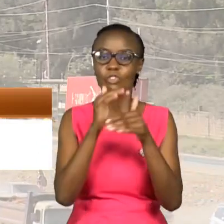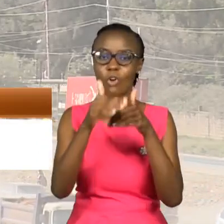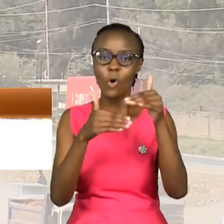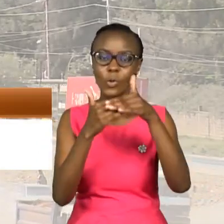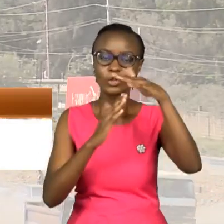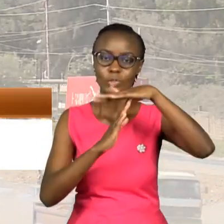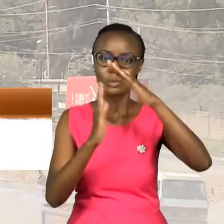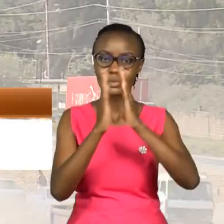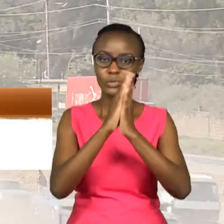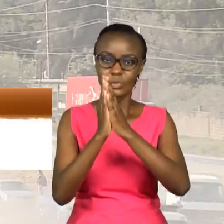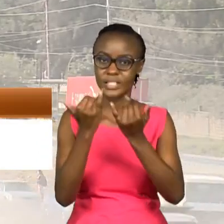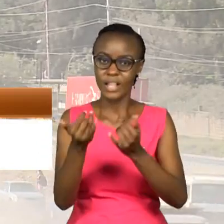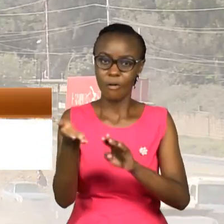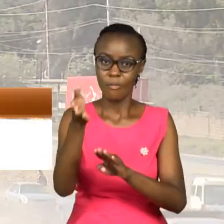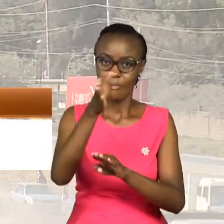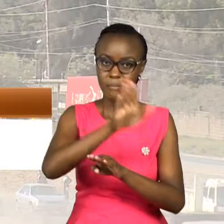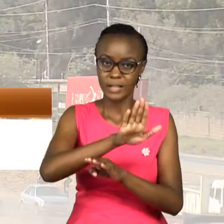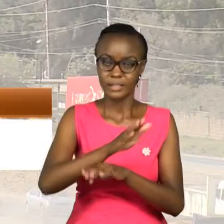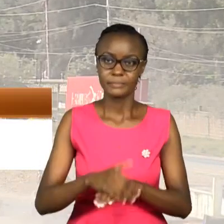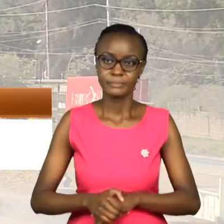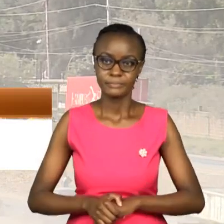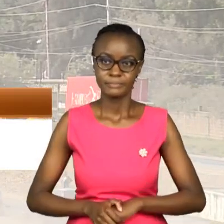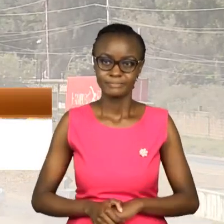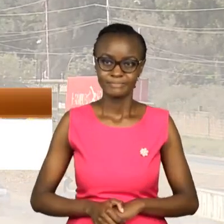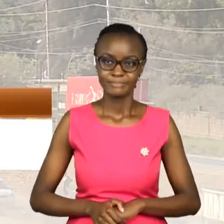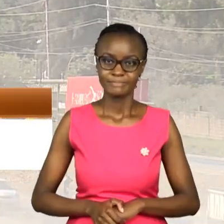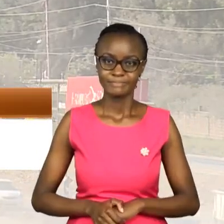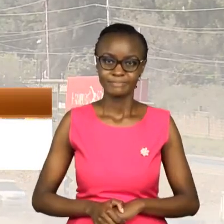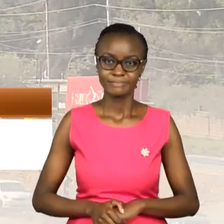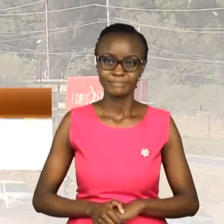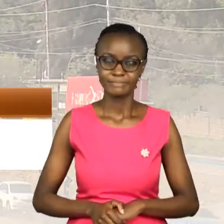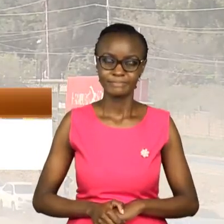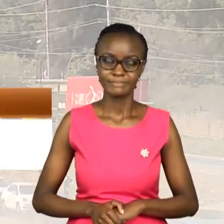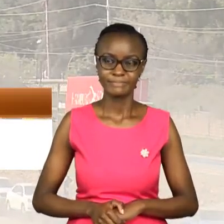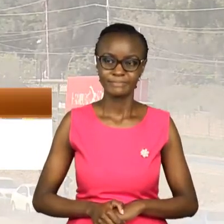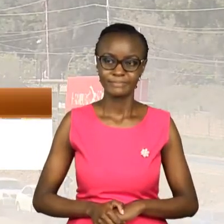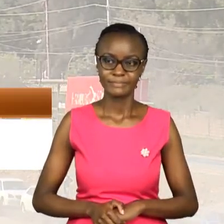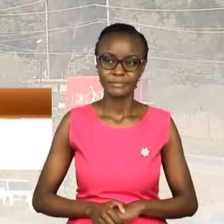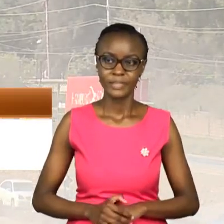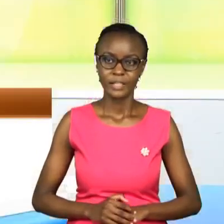kwa sasa na kurejesha studioni Terer, kama unanipata bila shaka kazi kwako.